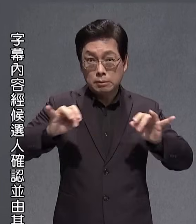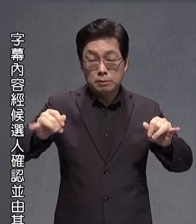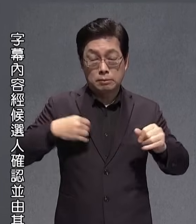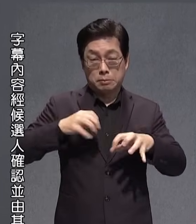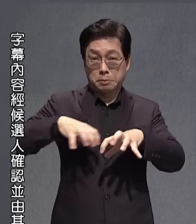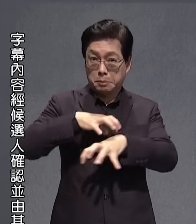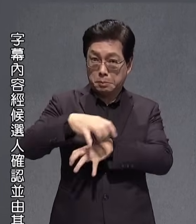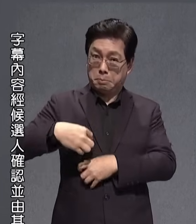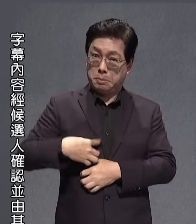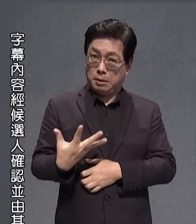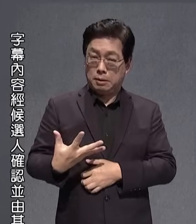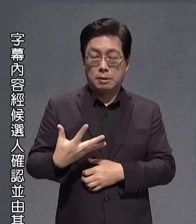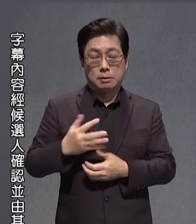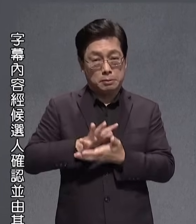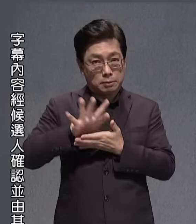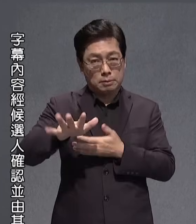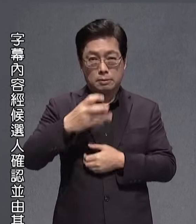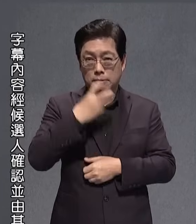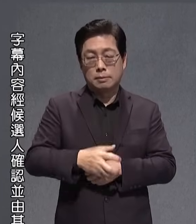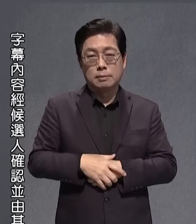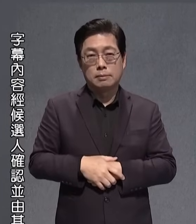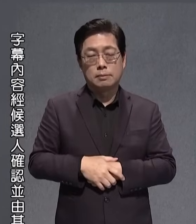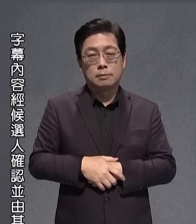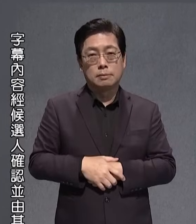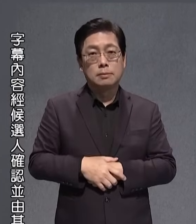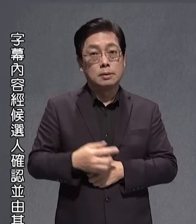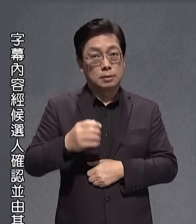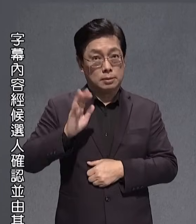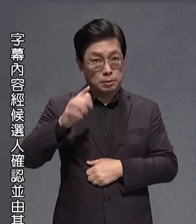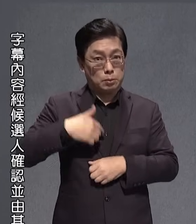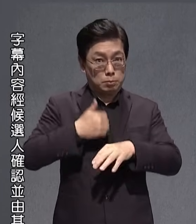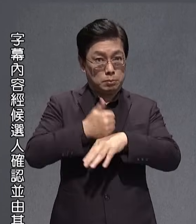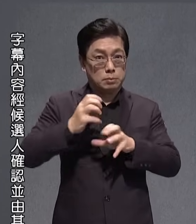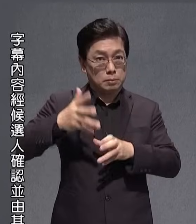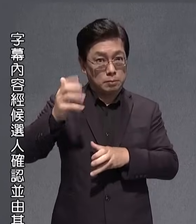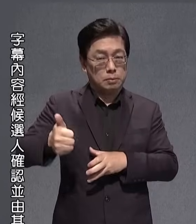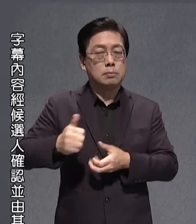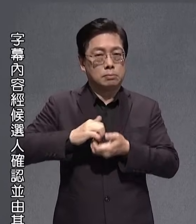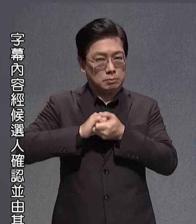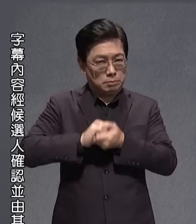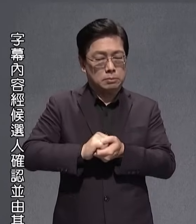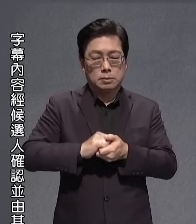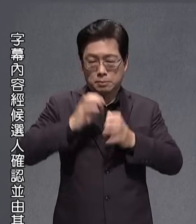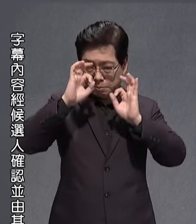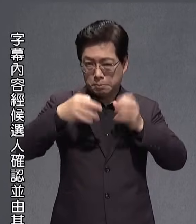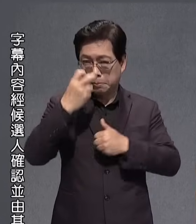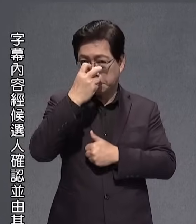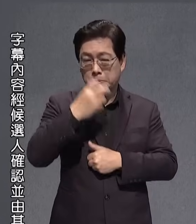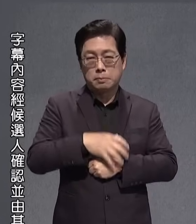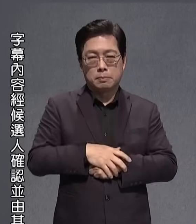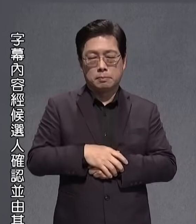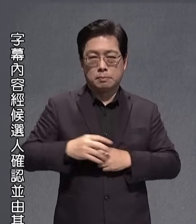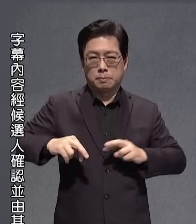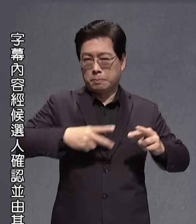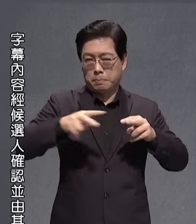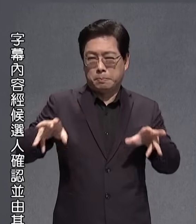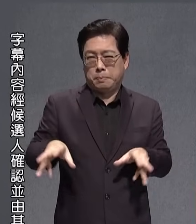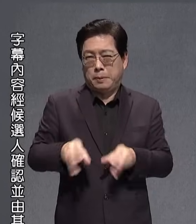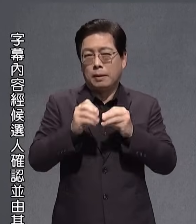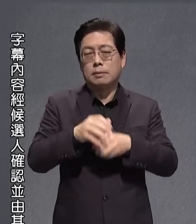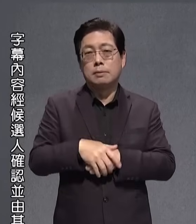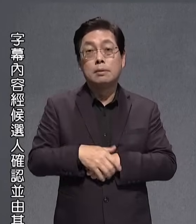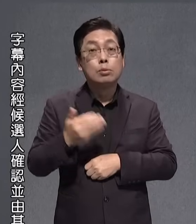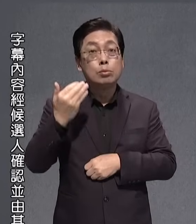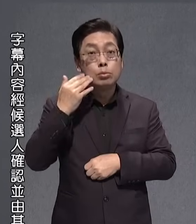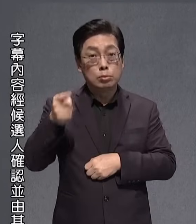生态、甲未来。未来我做总统，我一定会全面检讨，加以整顿。